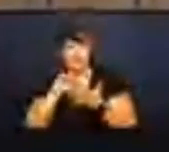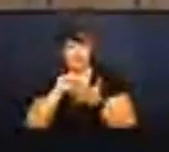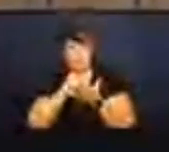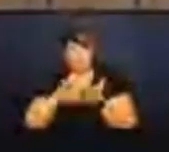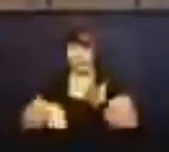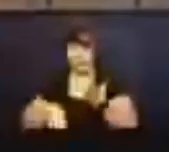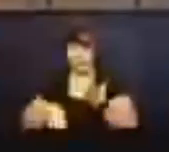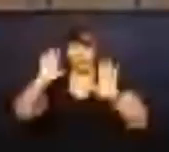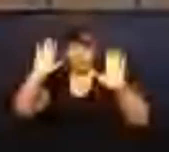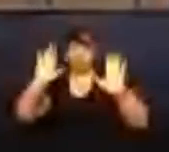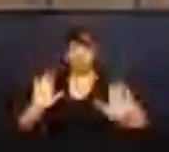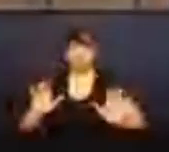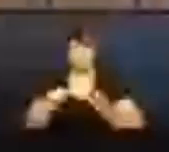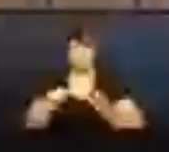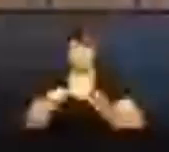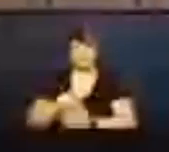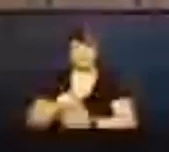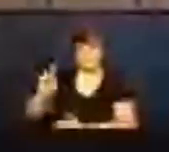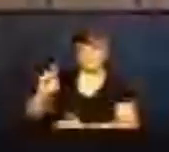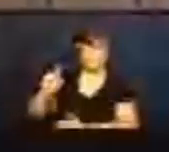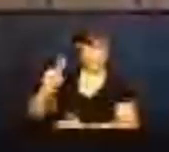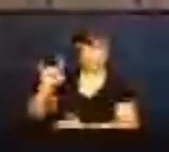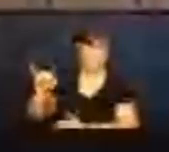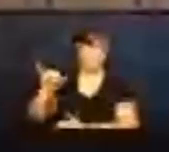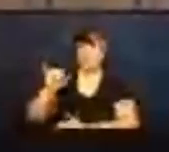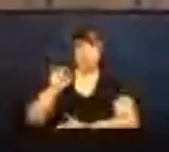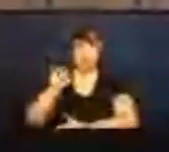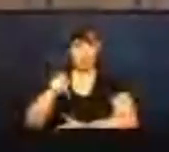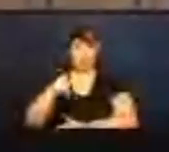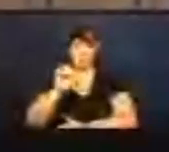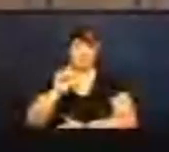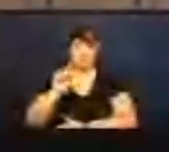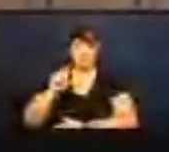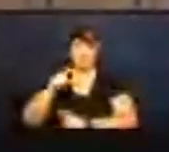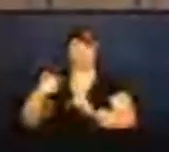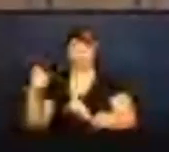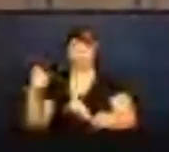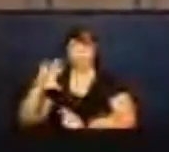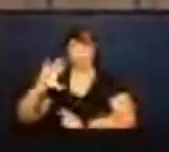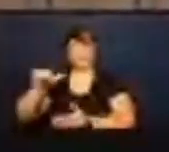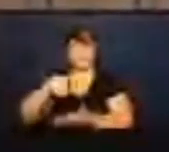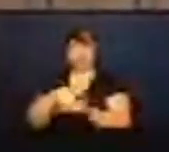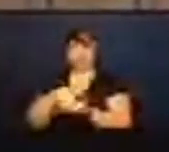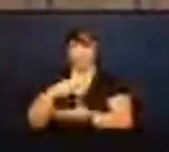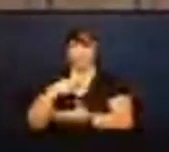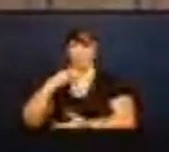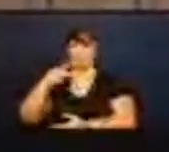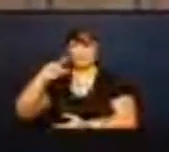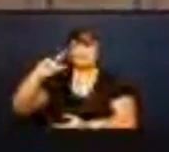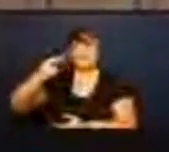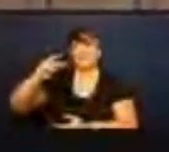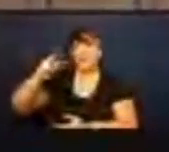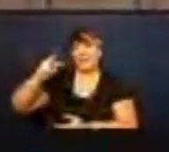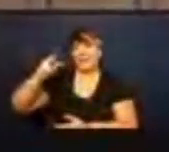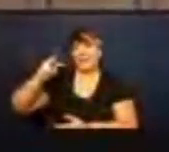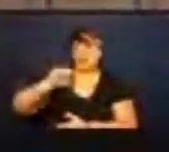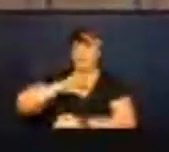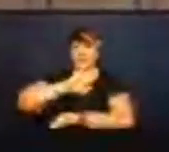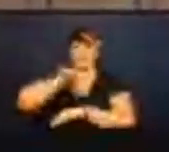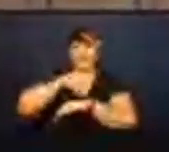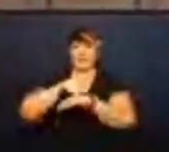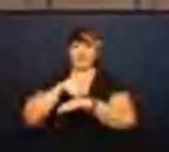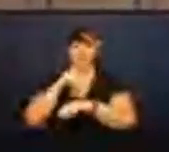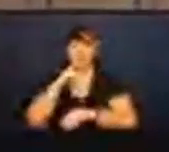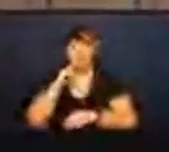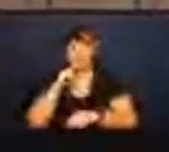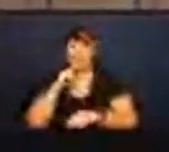mashindano haya. Anthony Ramsey na Naila Porter kutoka shule ya upili ya Central waliibuka wa upili katika fasihi